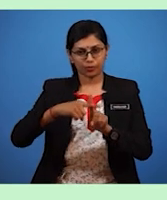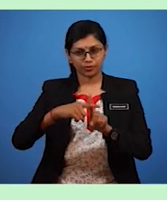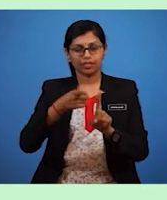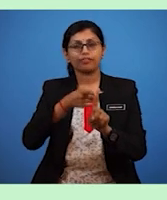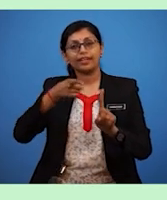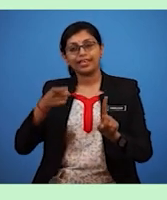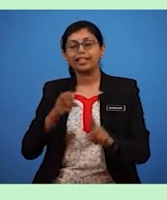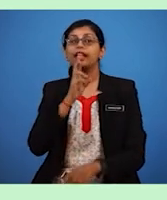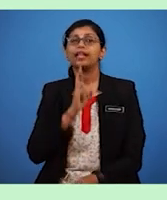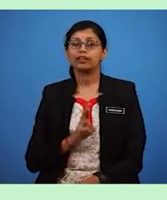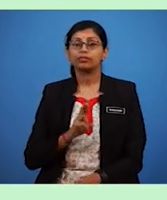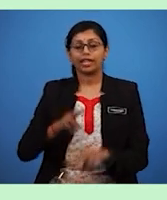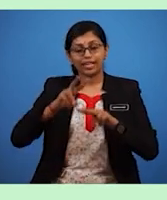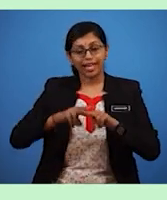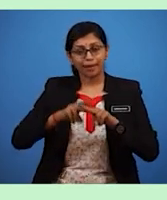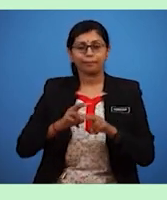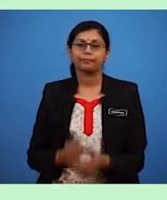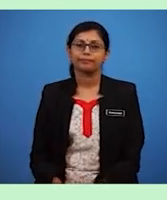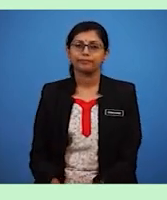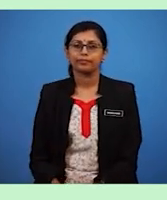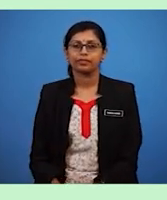dari larutan garamnya.